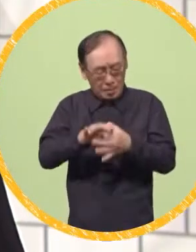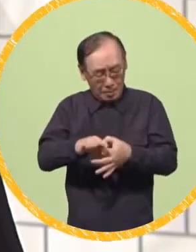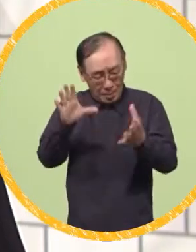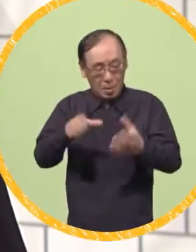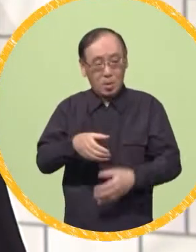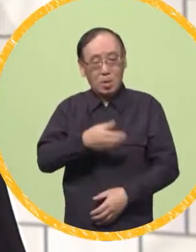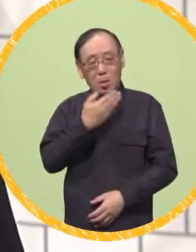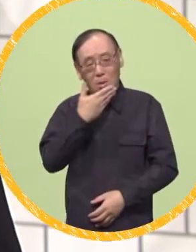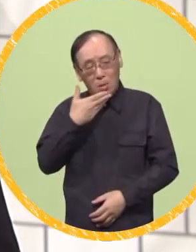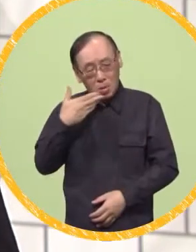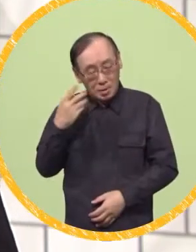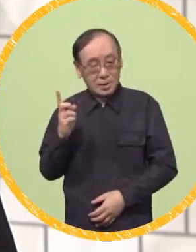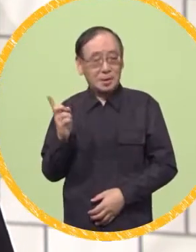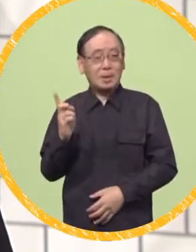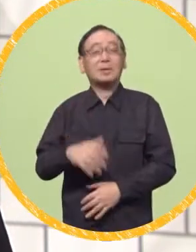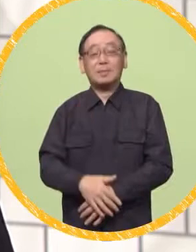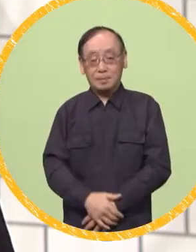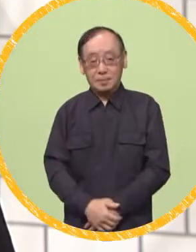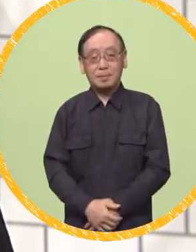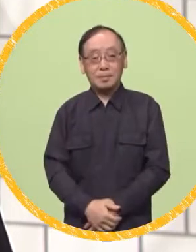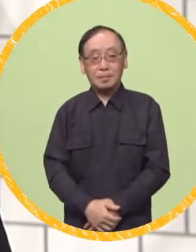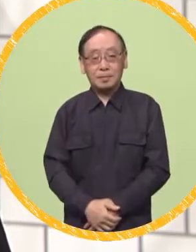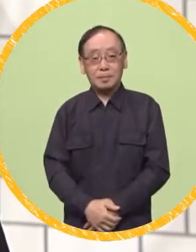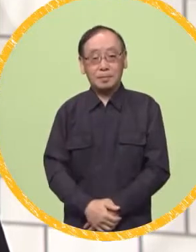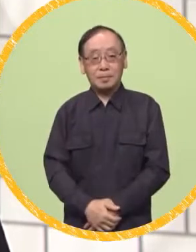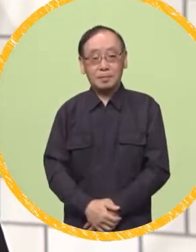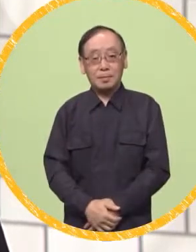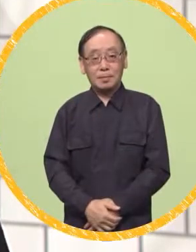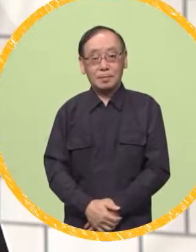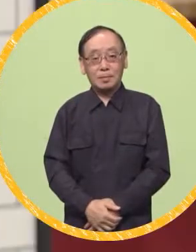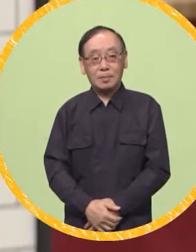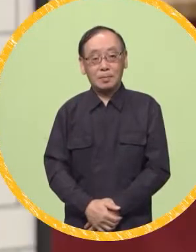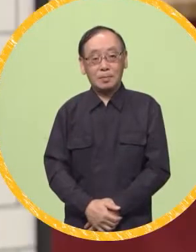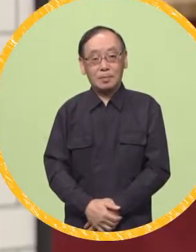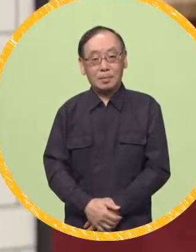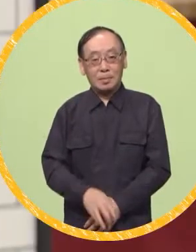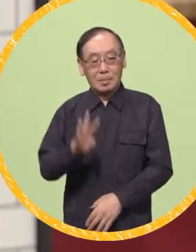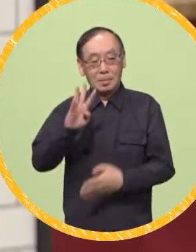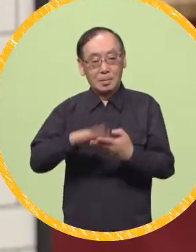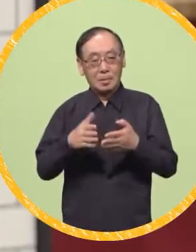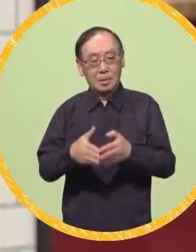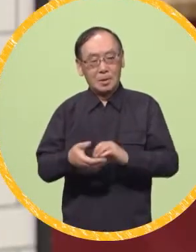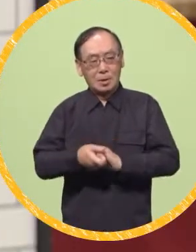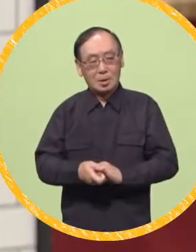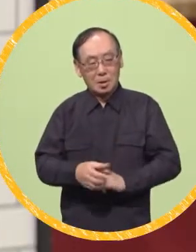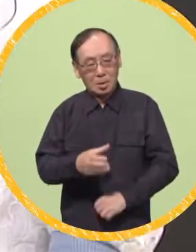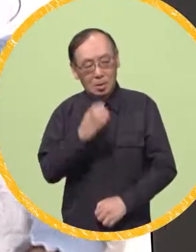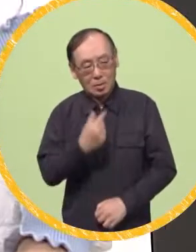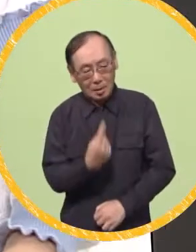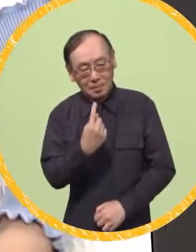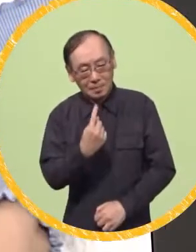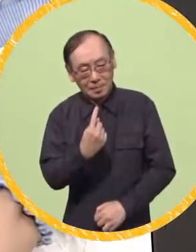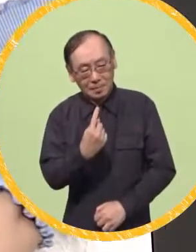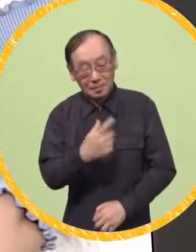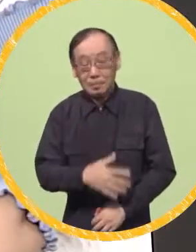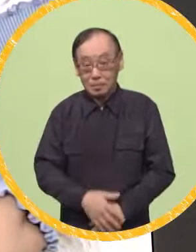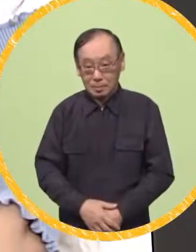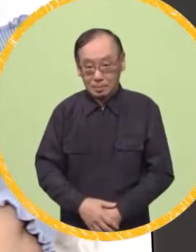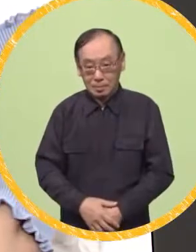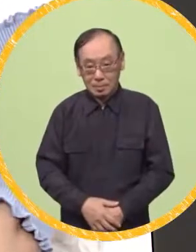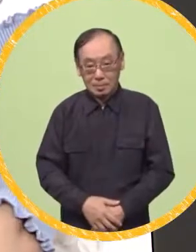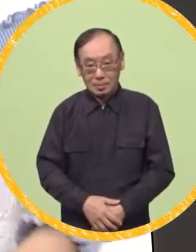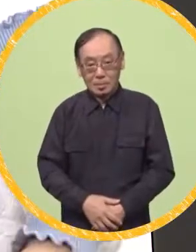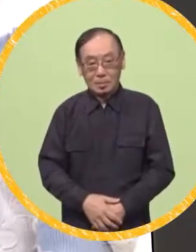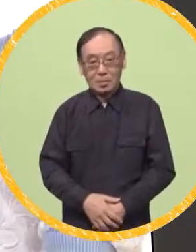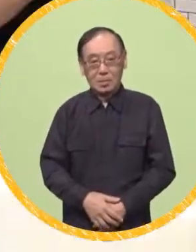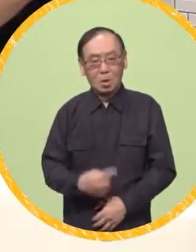なっている特徴があります絶対のみ対応ペ2 t &あんちーちゃんですから